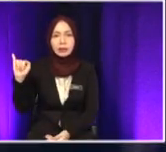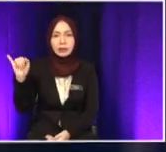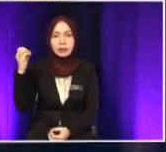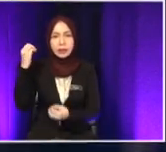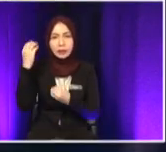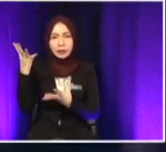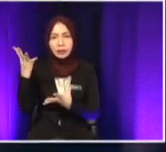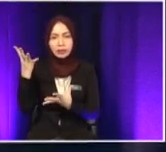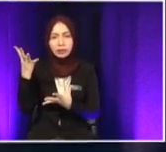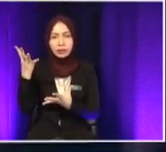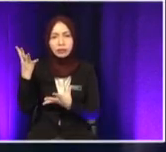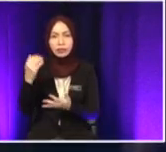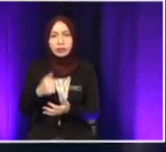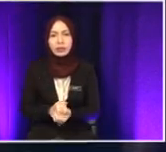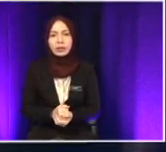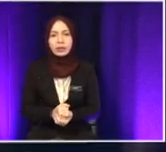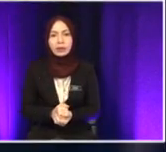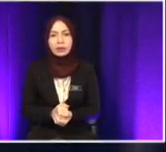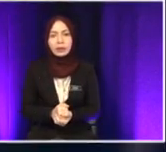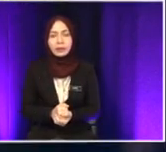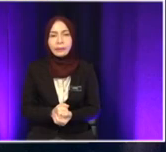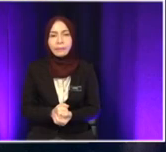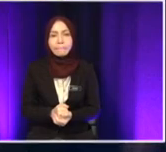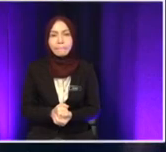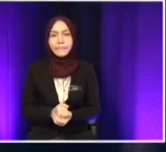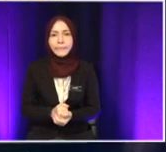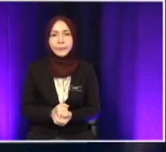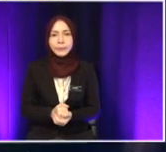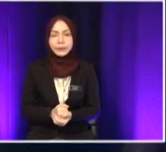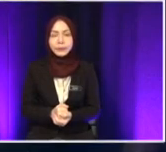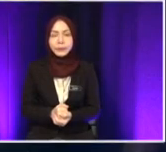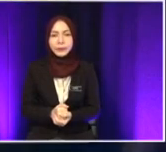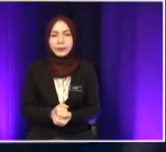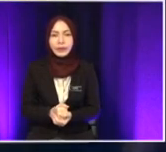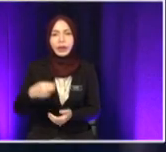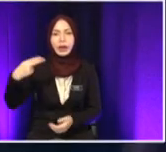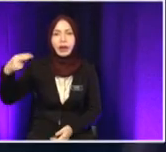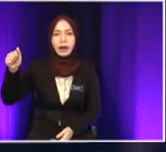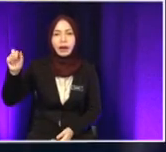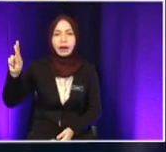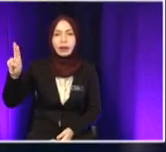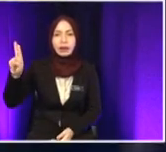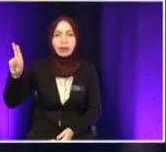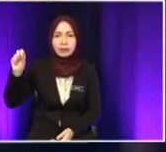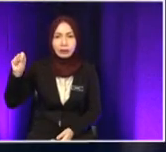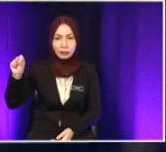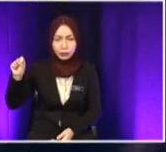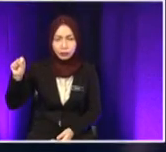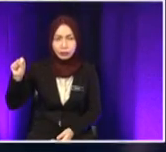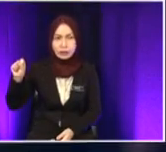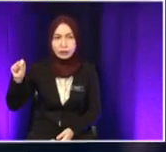dalam Hiburan ini adalah harus sekiranya tidak melalaikan kita